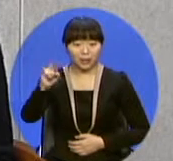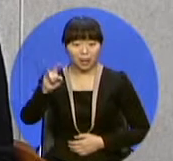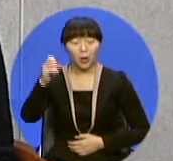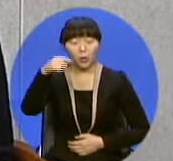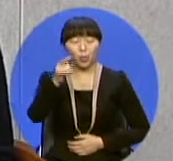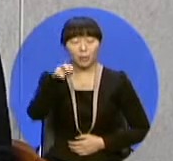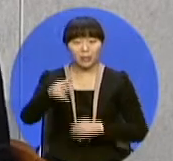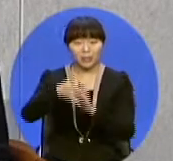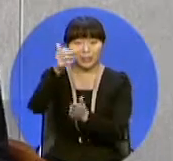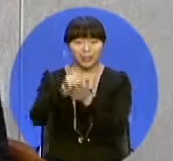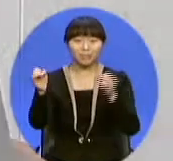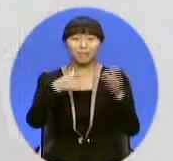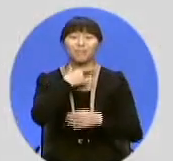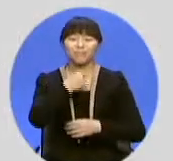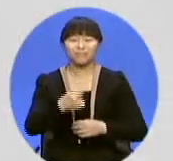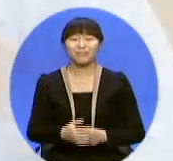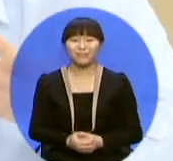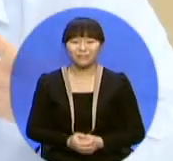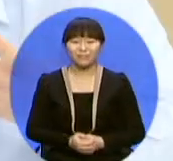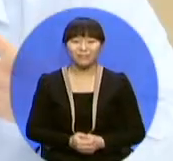광명시장과 이야기 나눠보도록 하겠습니다.